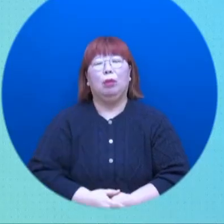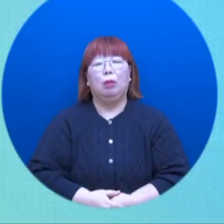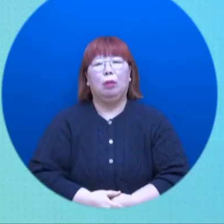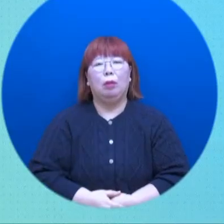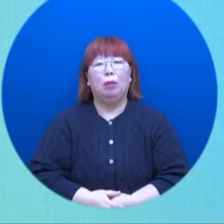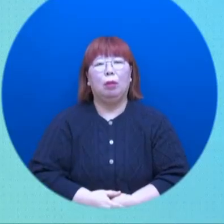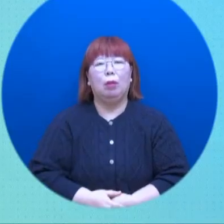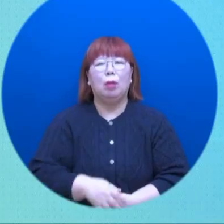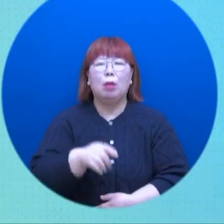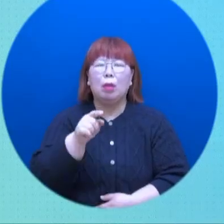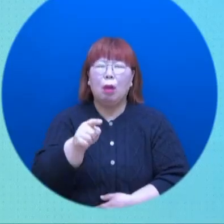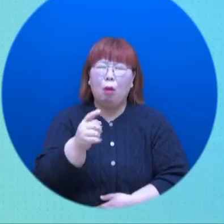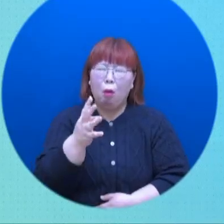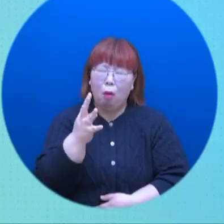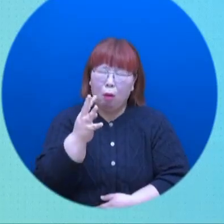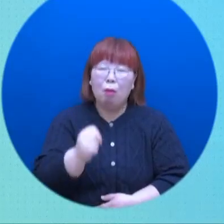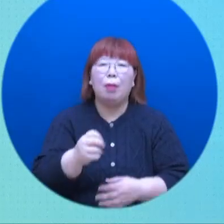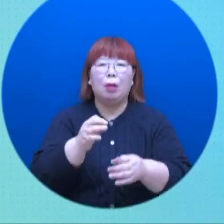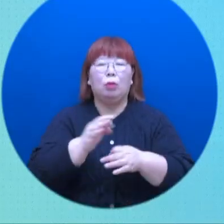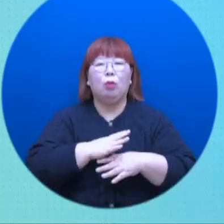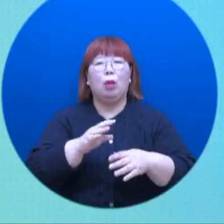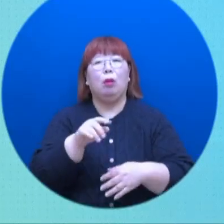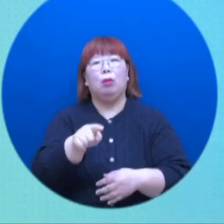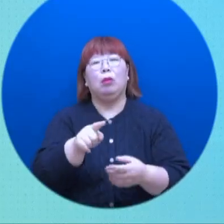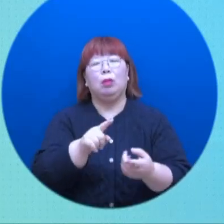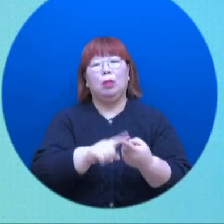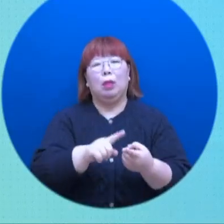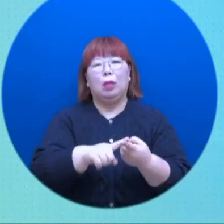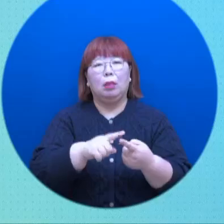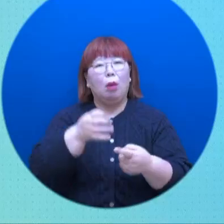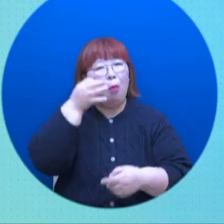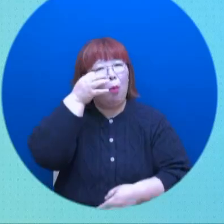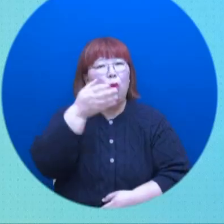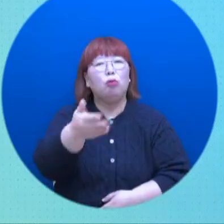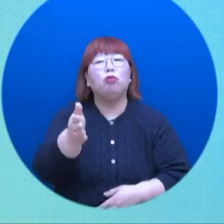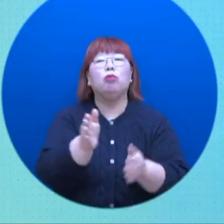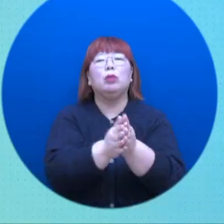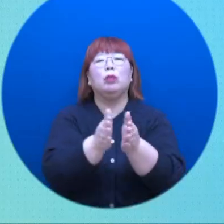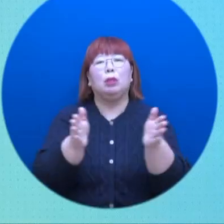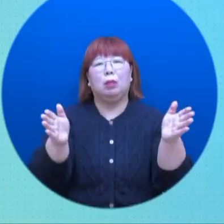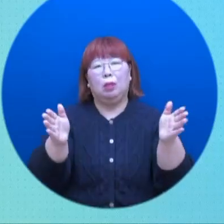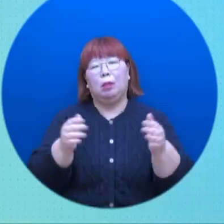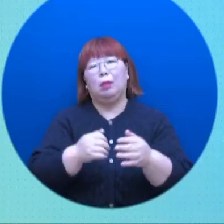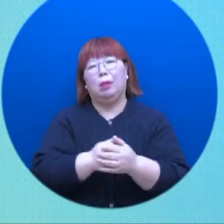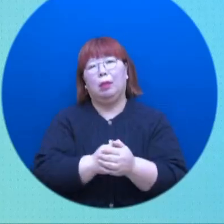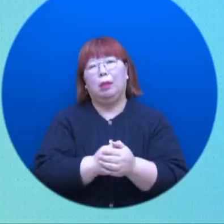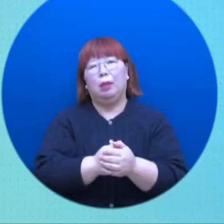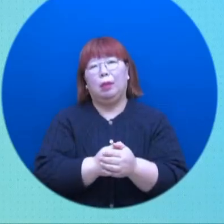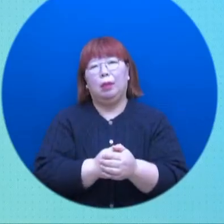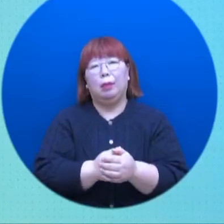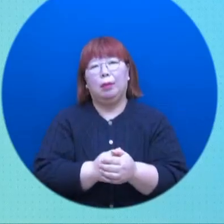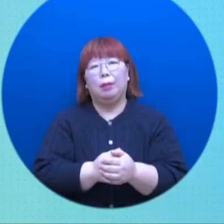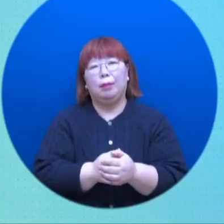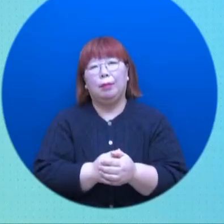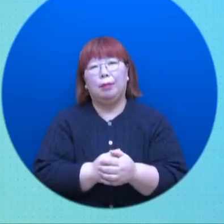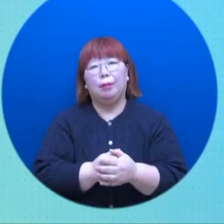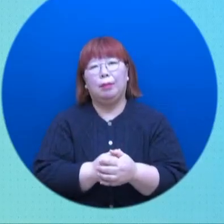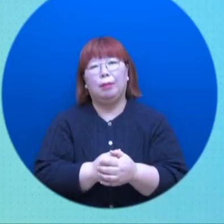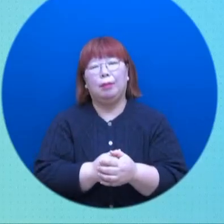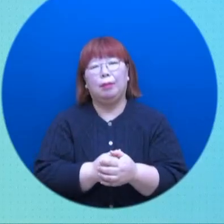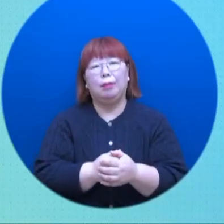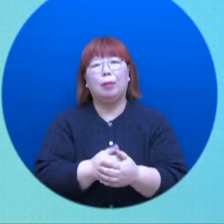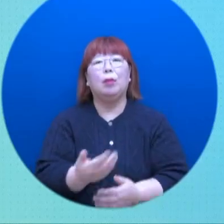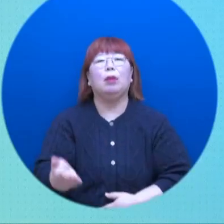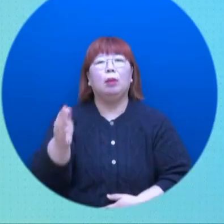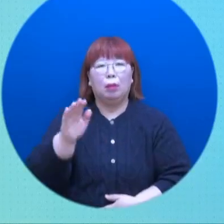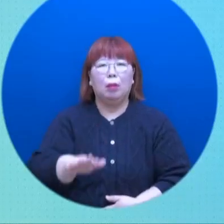이것이 얼마나 놀라운 것인지를 보여주면서 주기도문이 시작되고 있다는 거죠.